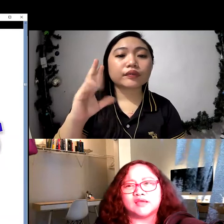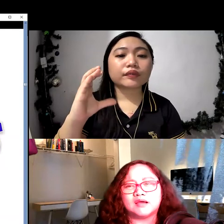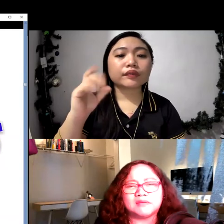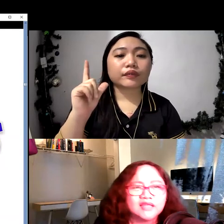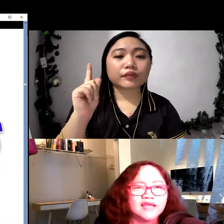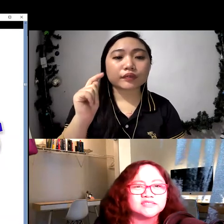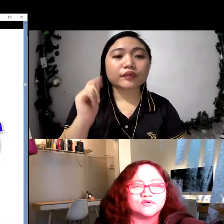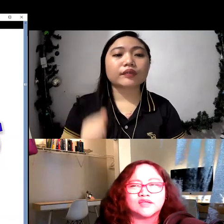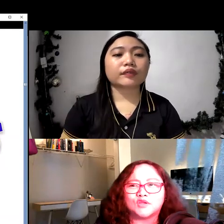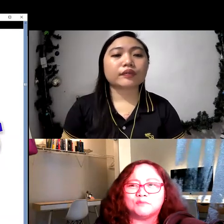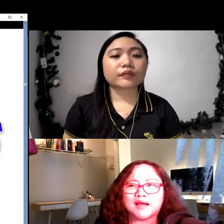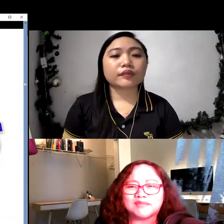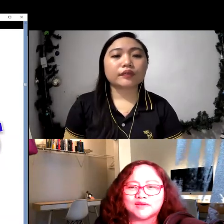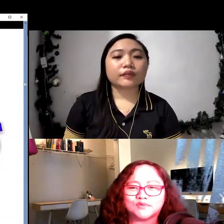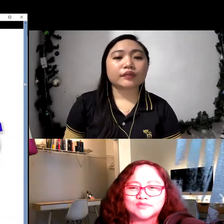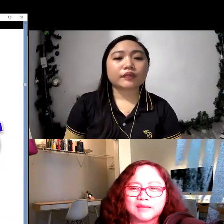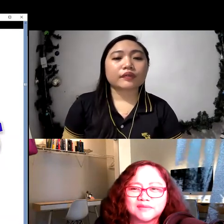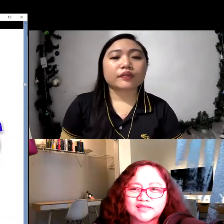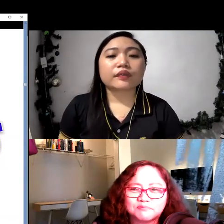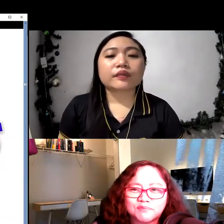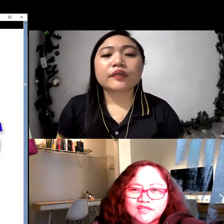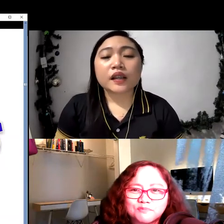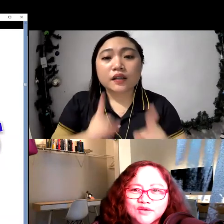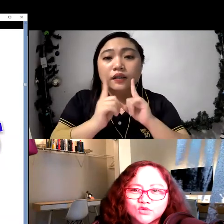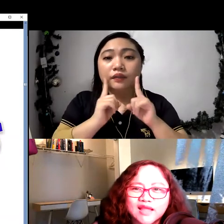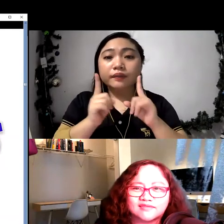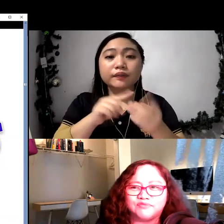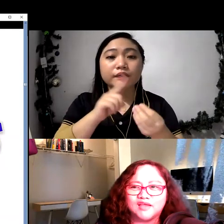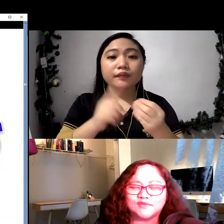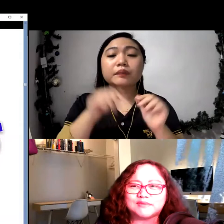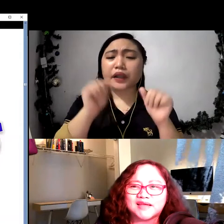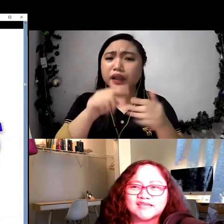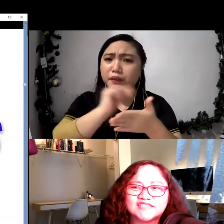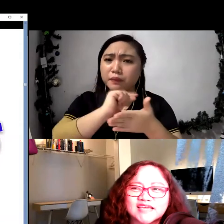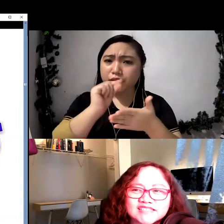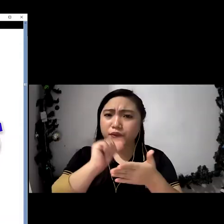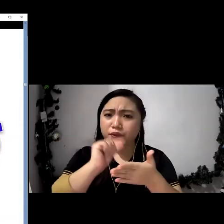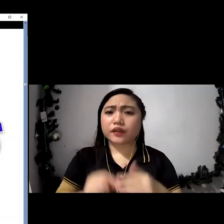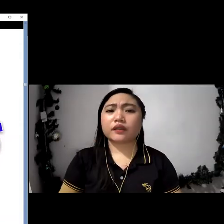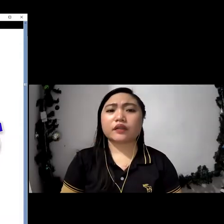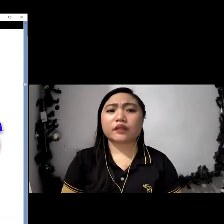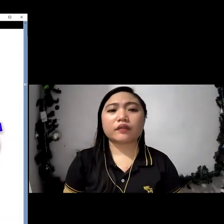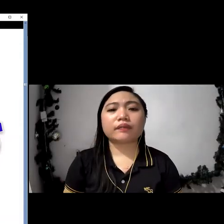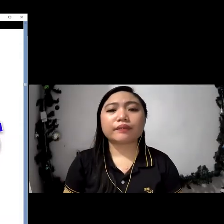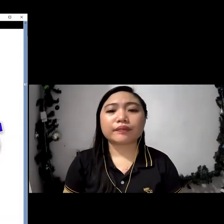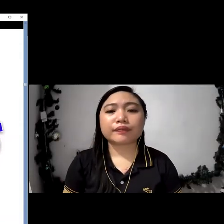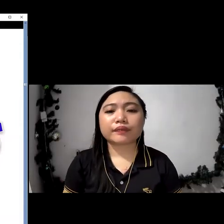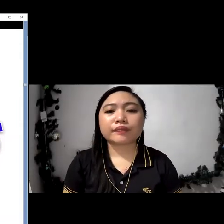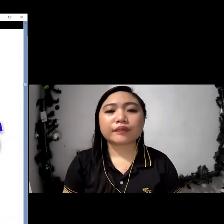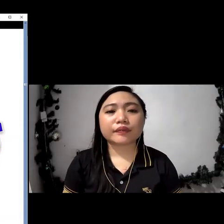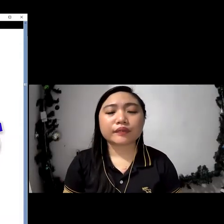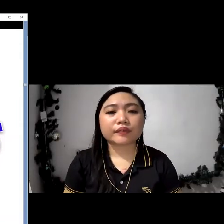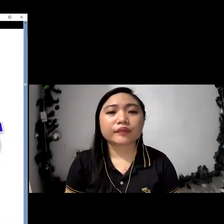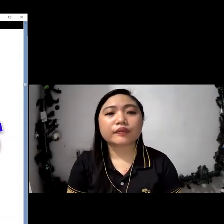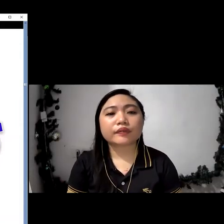na madalas, no, ito yung mga pinag-uusapan natin. Pwede niyo pong isulat no, sa mga nag-GST. Ano po ba yung